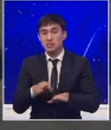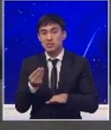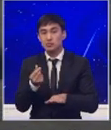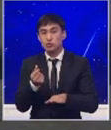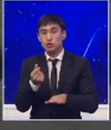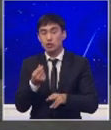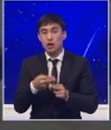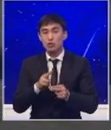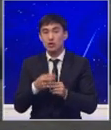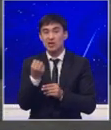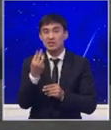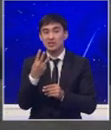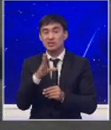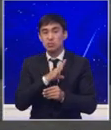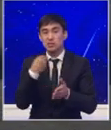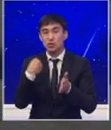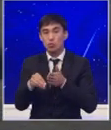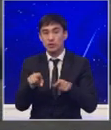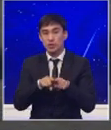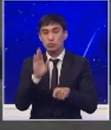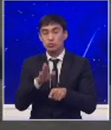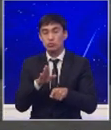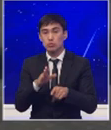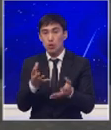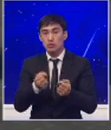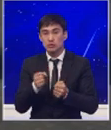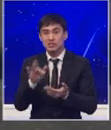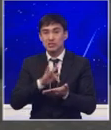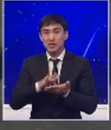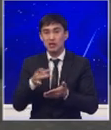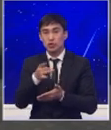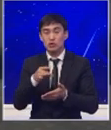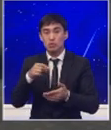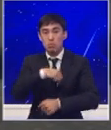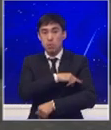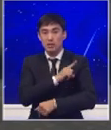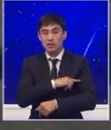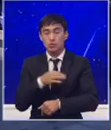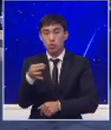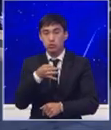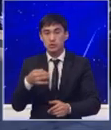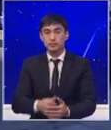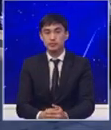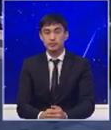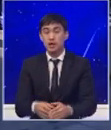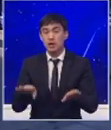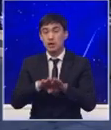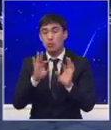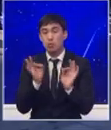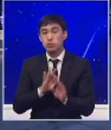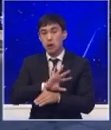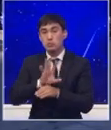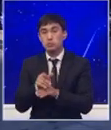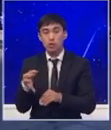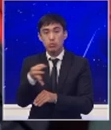местного бюджета, которые 13 были закуплены, также будут получены во всей центральной районной больнице области. Таким образом,